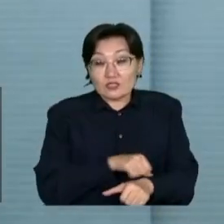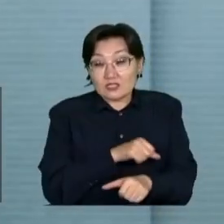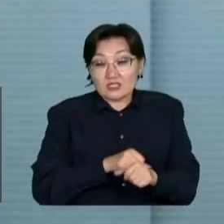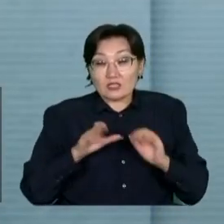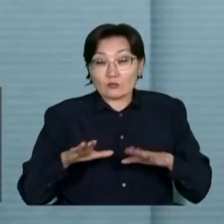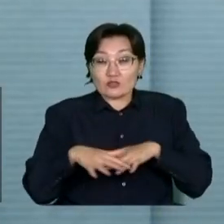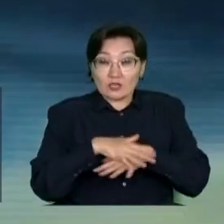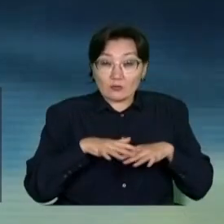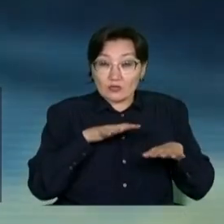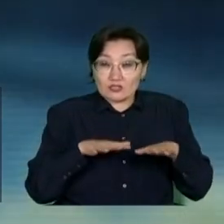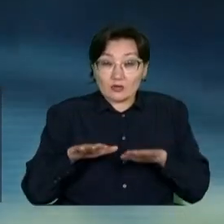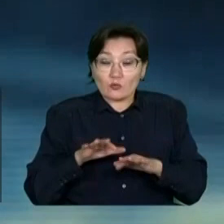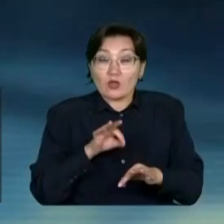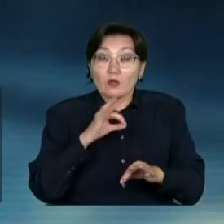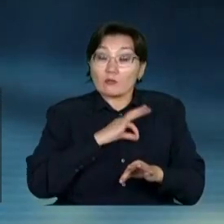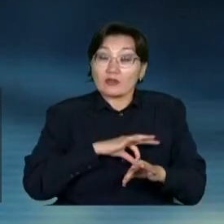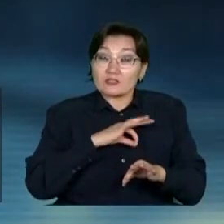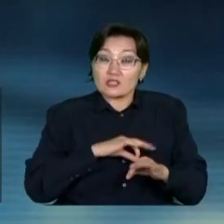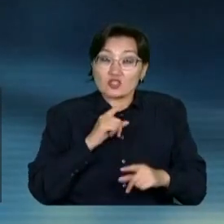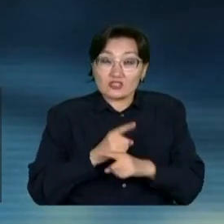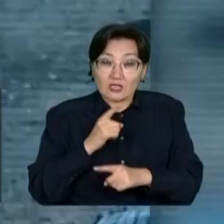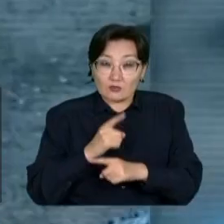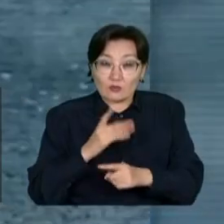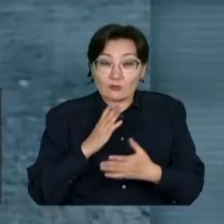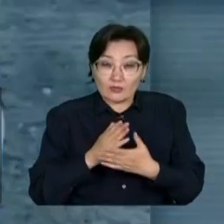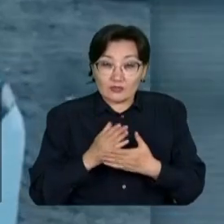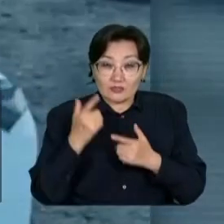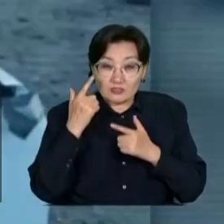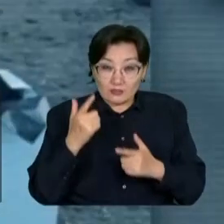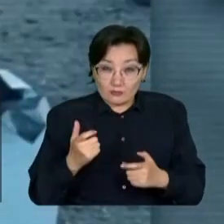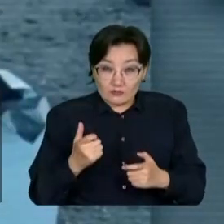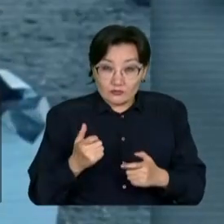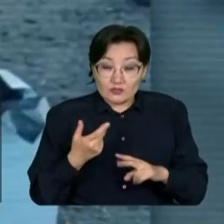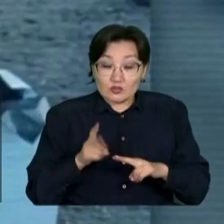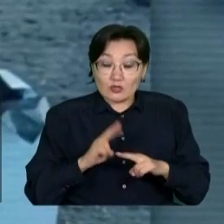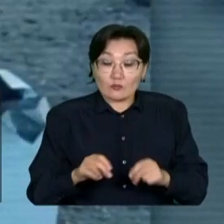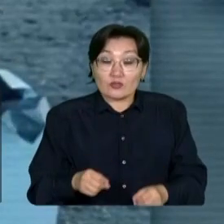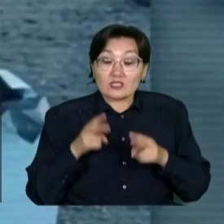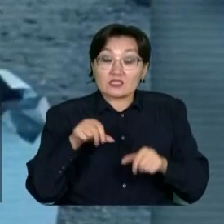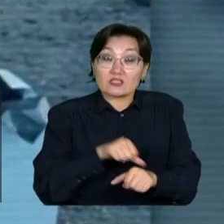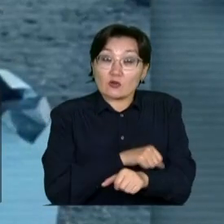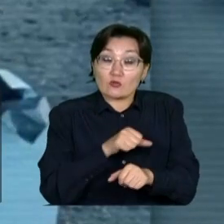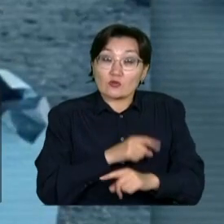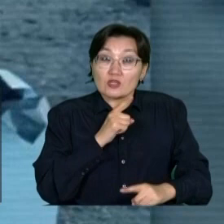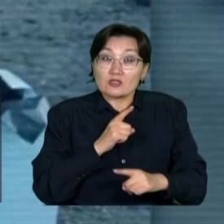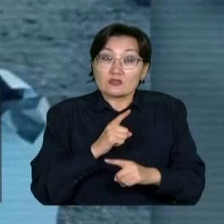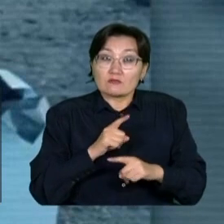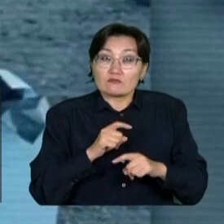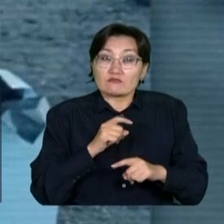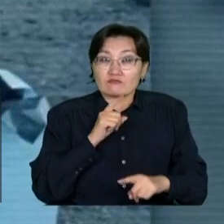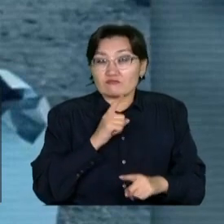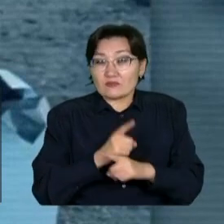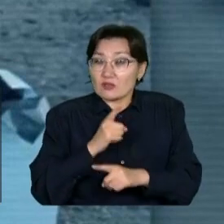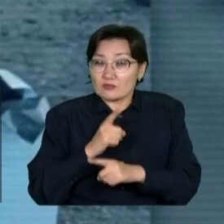тек қоғамдық орындарда ғана пайдалануға тыйым салынғанын еске салды. Алайда бұл зиянды затқа тосқауыл болмай тұрғанын